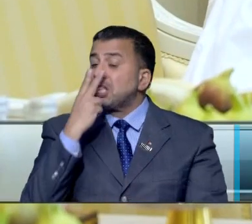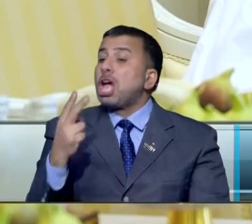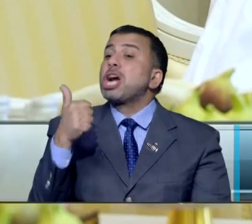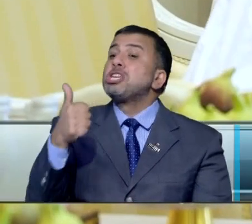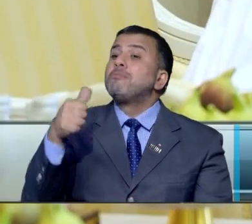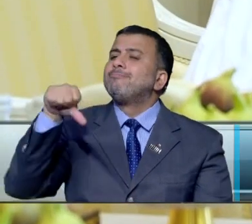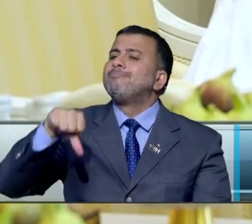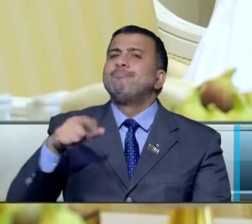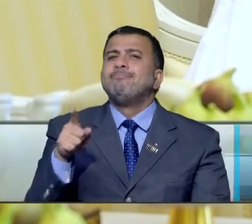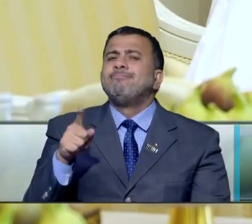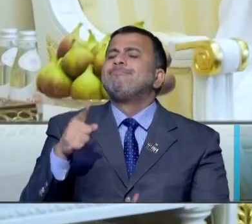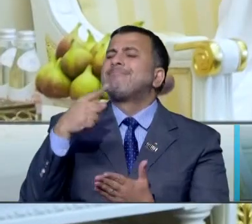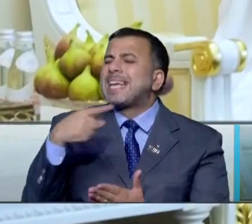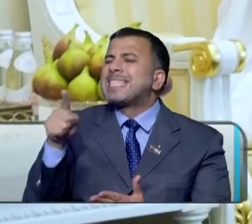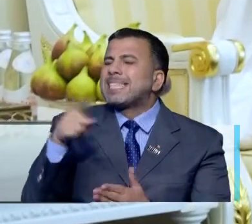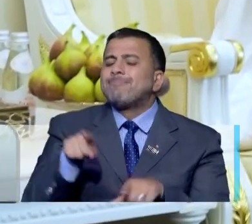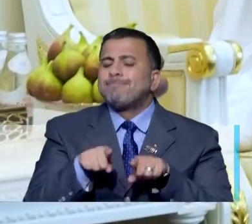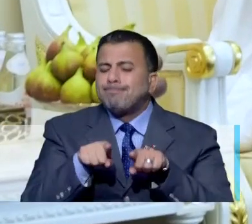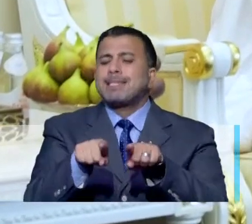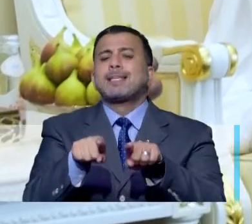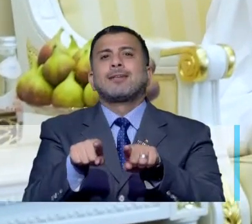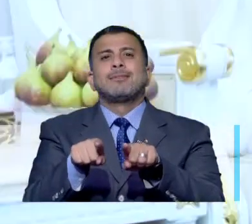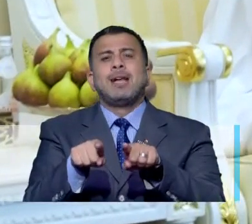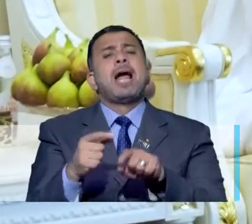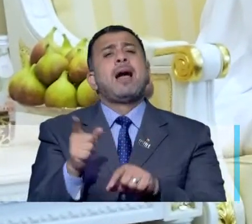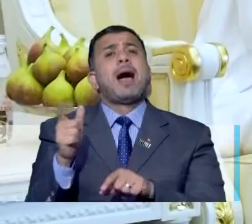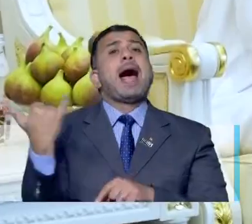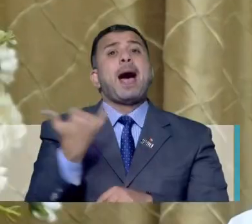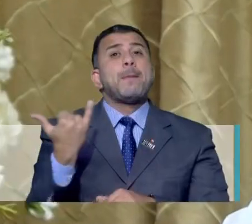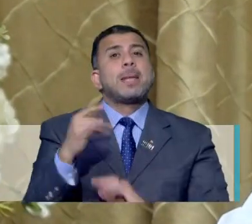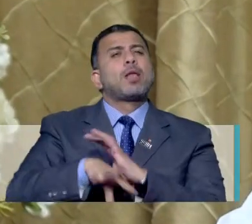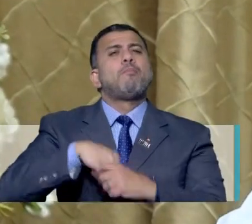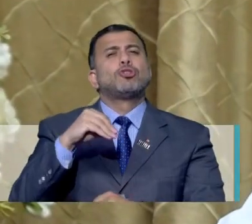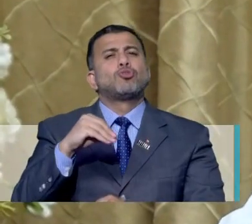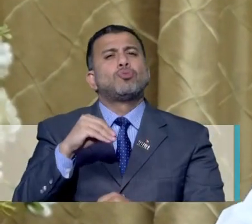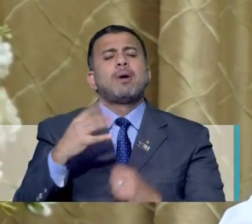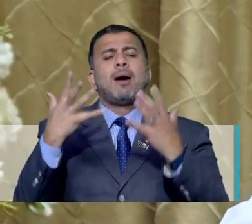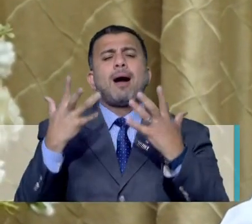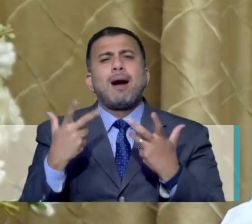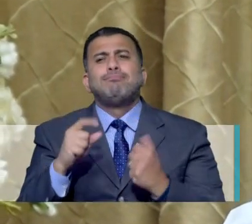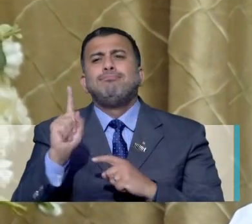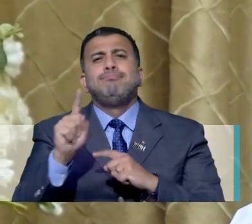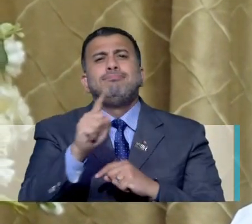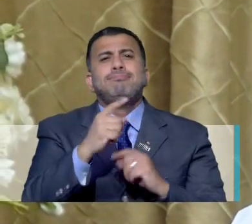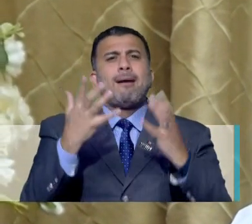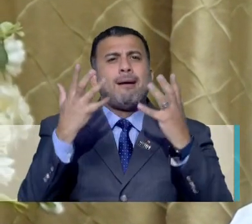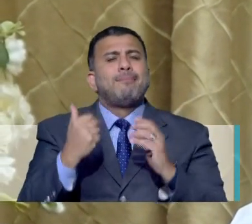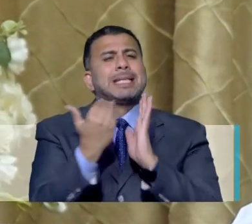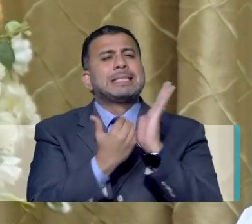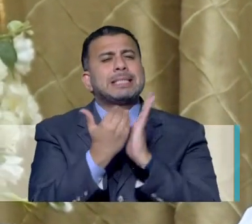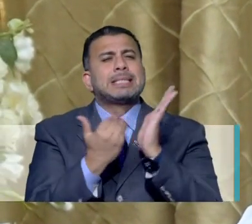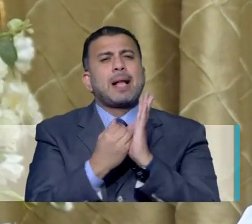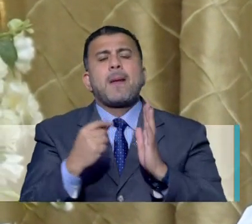ادائها وتصحيح مسارها واكد سمو اهميه مشروع المسح الاقتصادي في تحديث